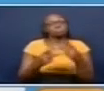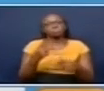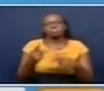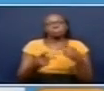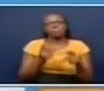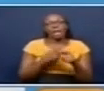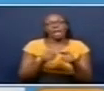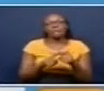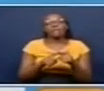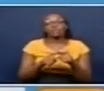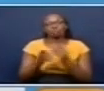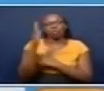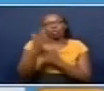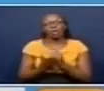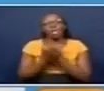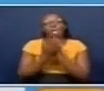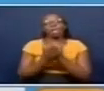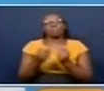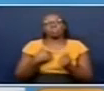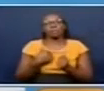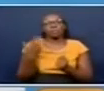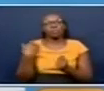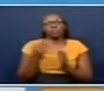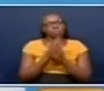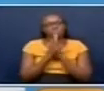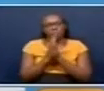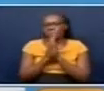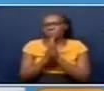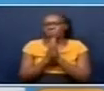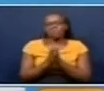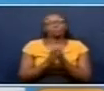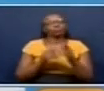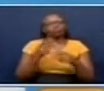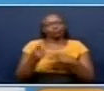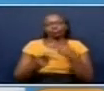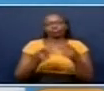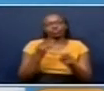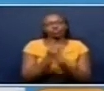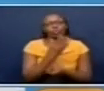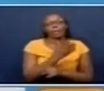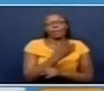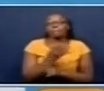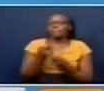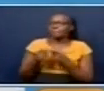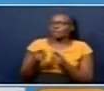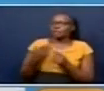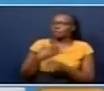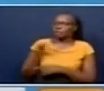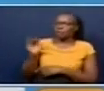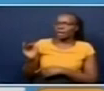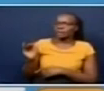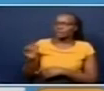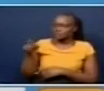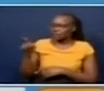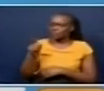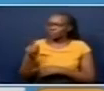Mungu akanisaidia, nilikuwa naomba, nikaendelea kufanya kazi huko. Na vijana, tulivyosema kwamba unataka kuanza